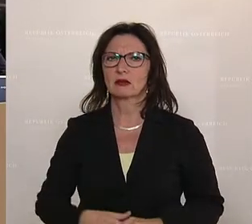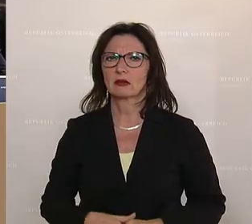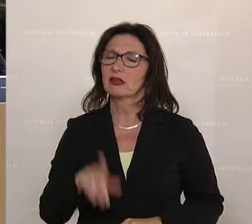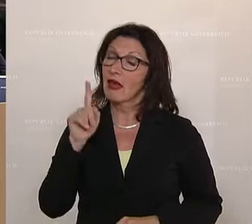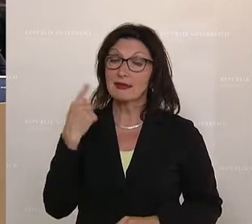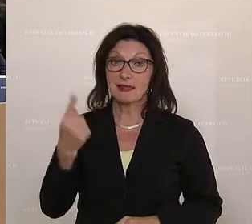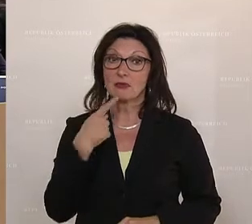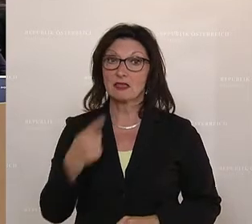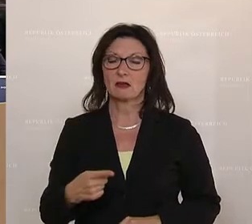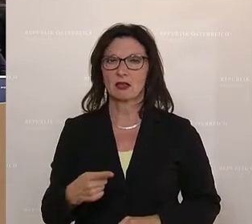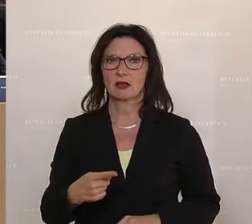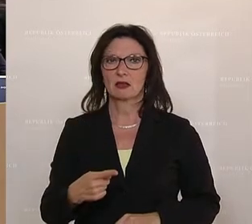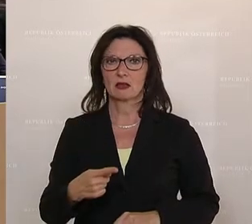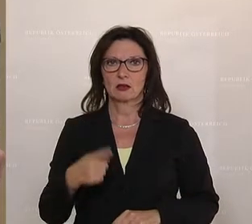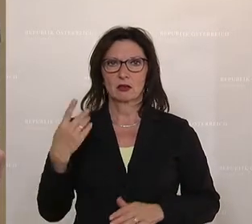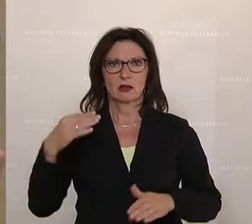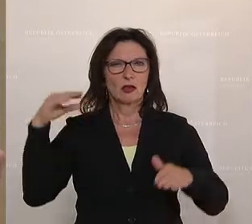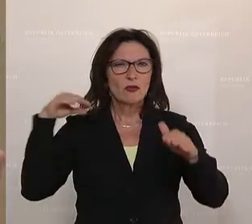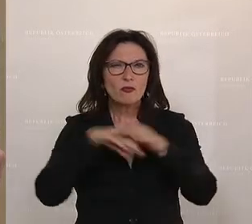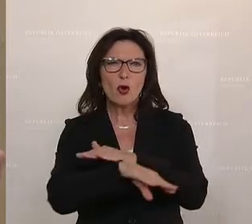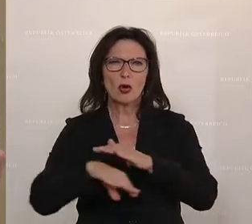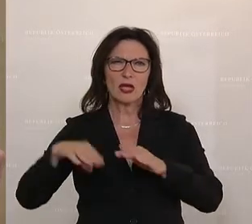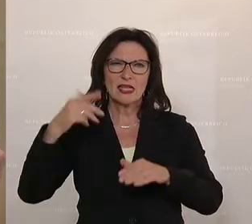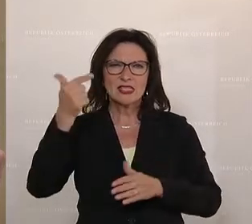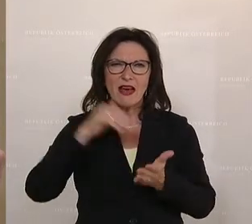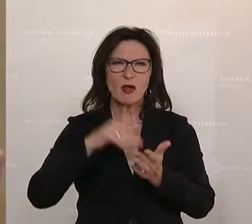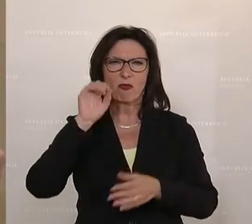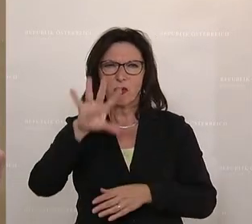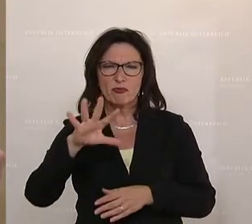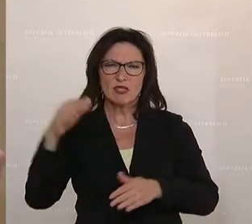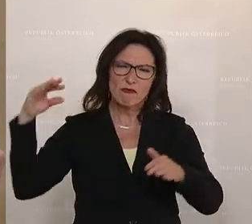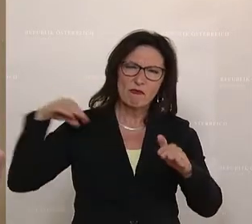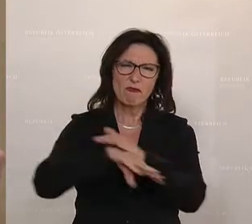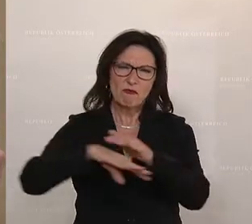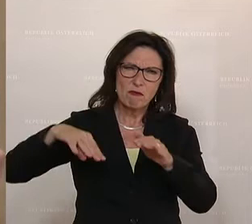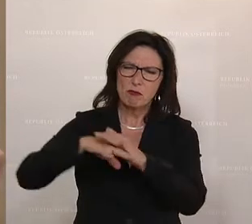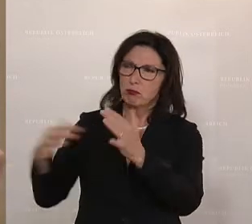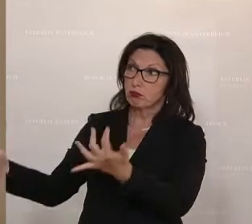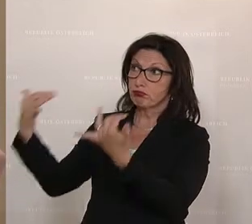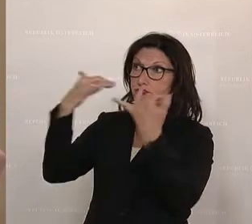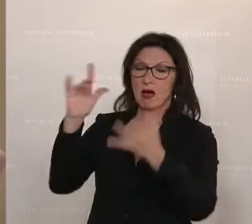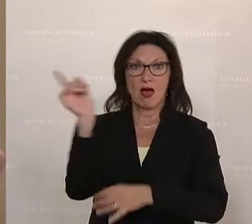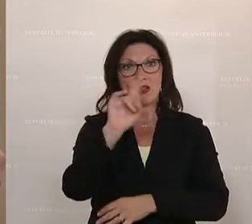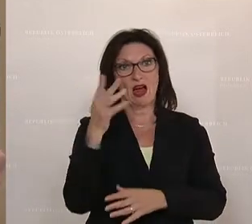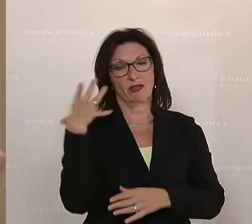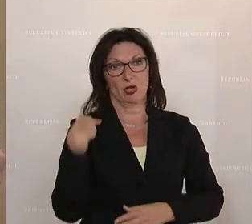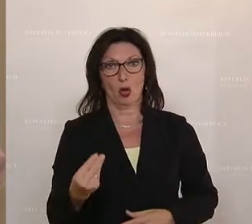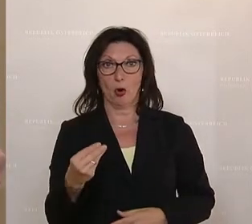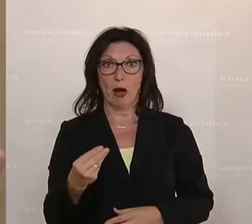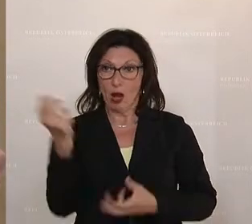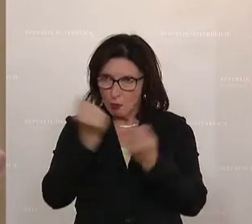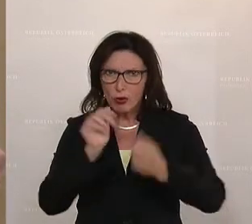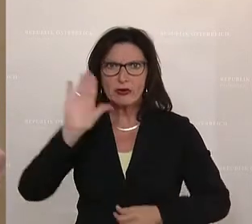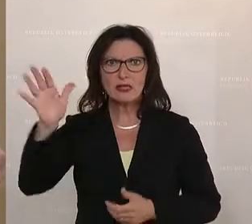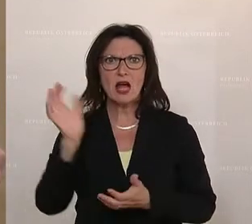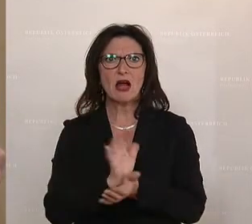wörtlich, die Flüchtlingsstürme aus dem Jahr 2015 dürfen sich nicht wiederholen. Das ist in Wirklichkeit Auftrag der Politik. Ja, und recht hat er natürlich.